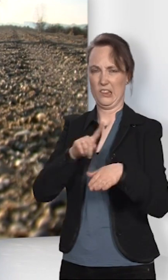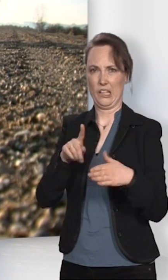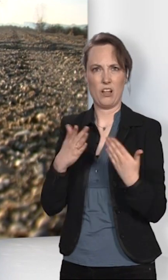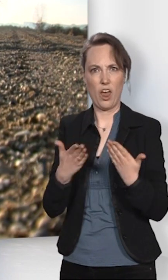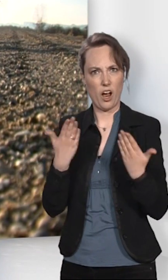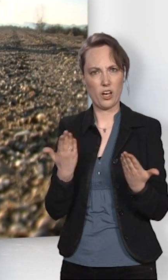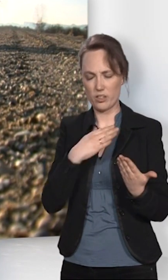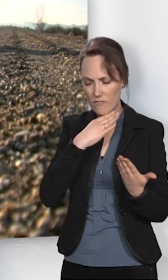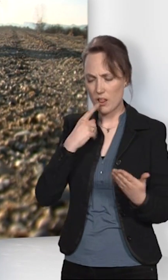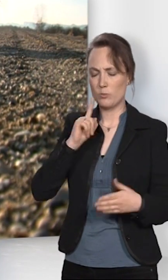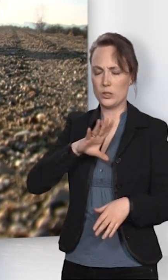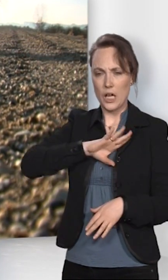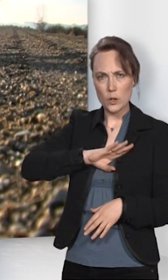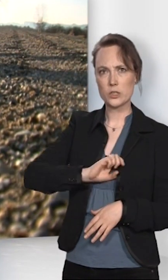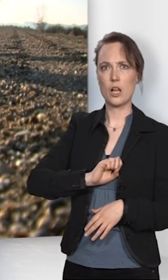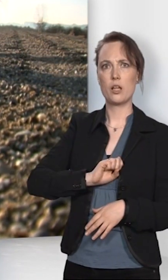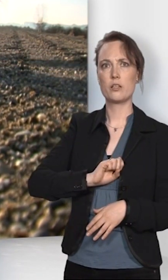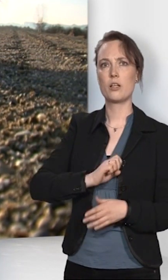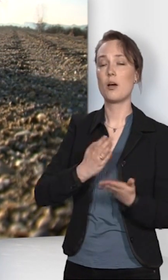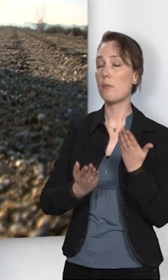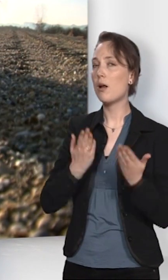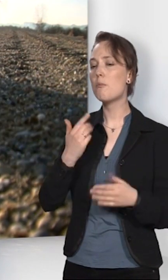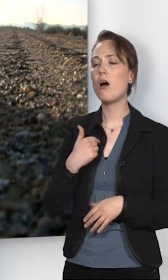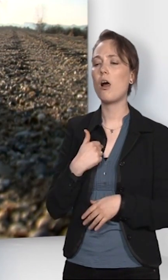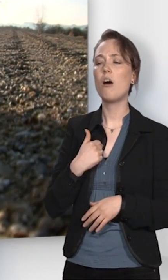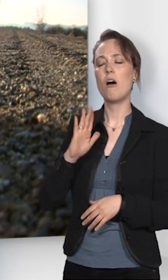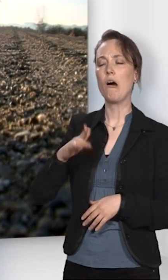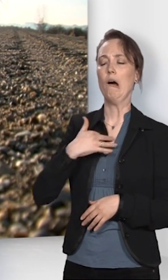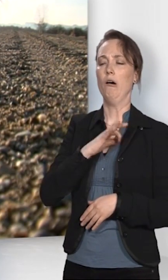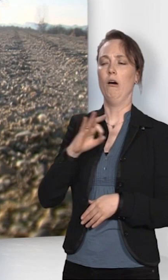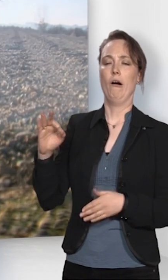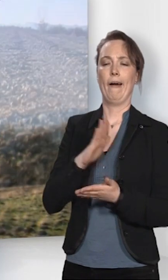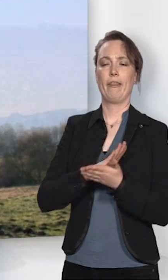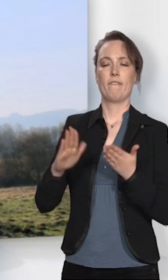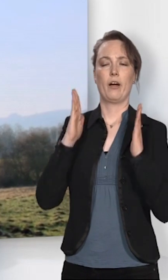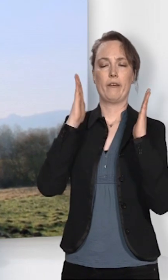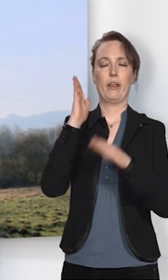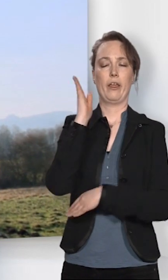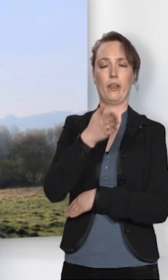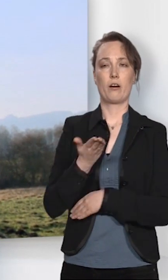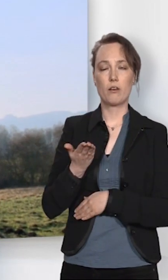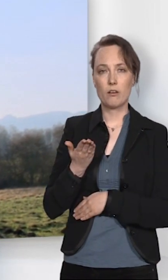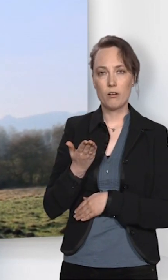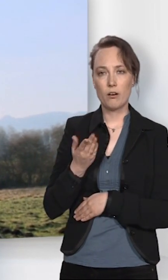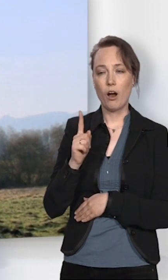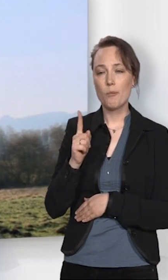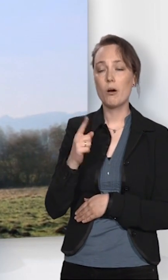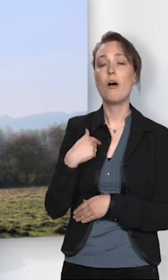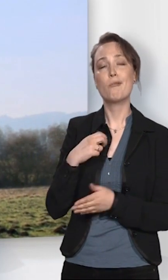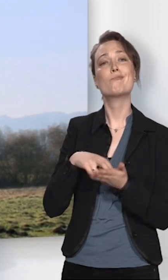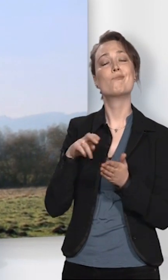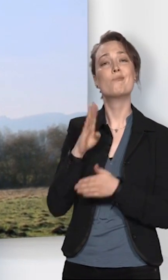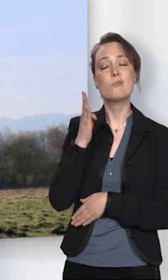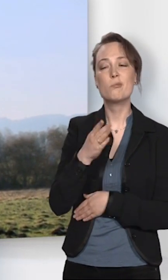erdulden. Ab und zu habe ich mir den bequemsten Weg rausgesucht. Aber leider, so hat es sich dann rausgestellt, war das